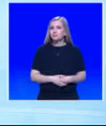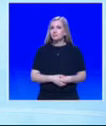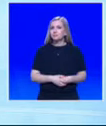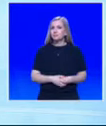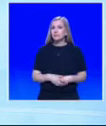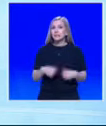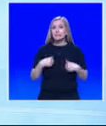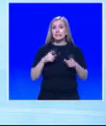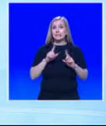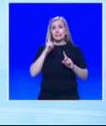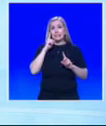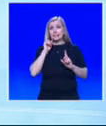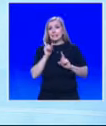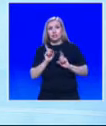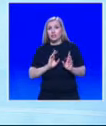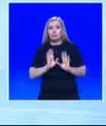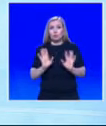Не се сещам дори.